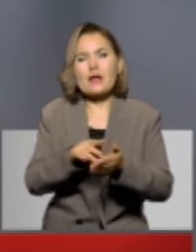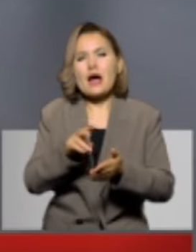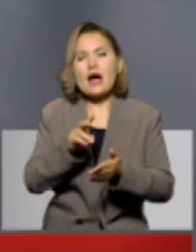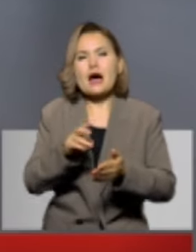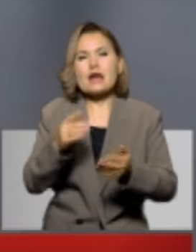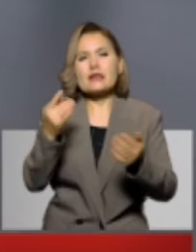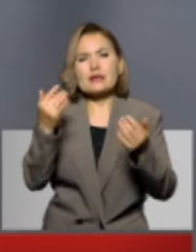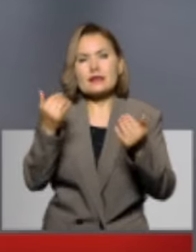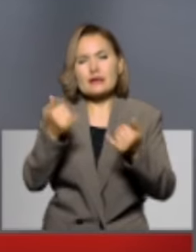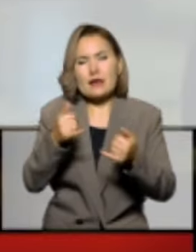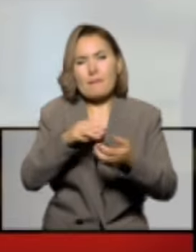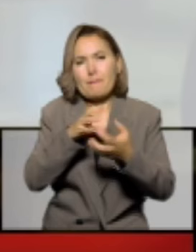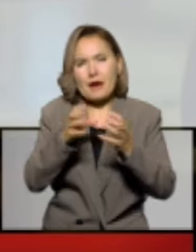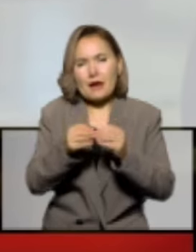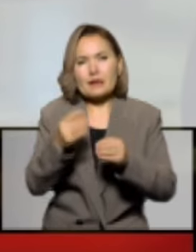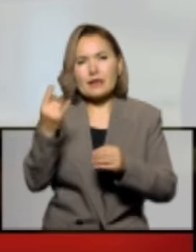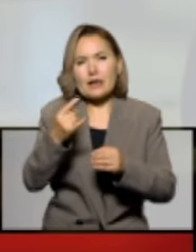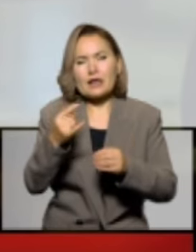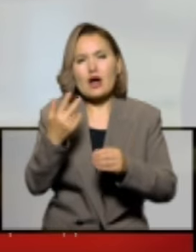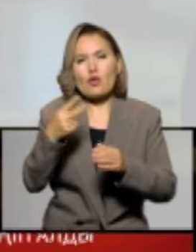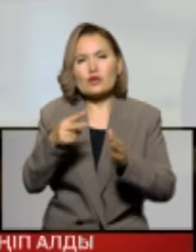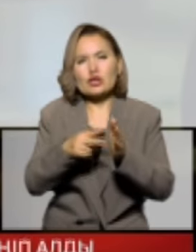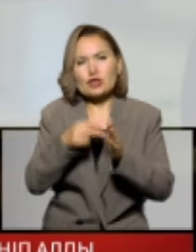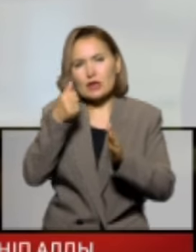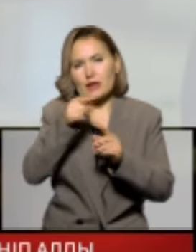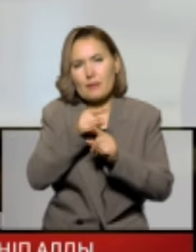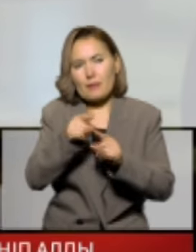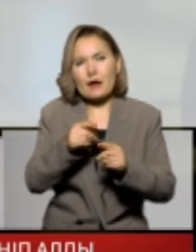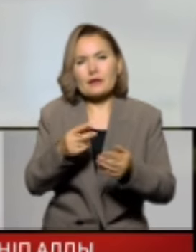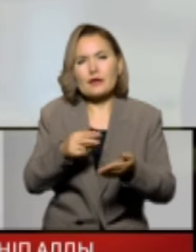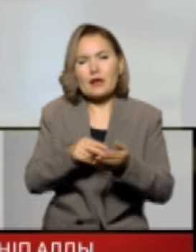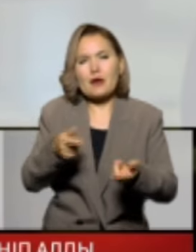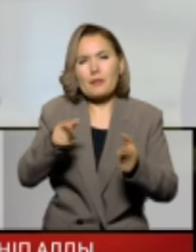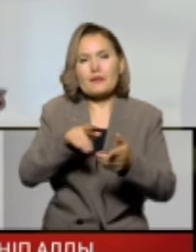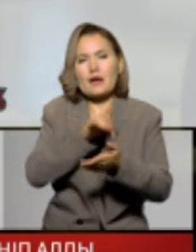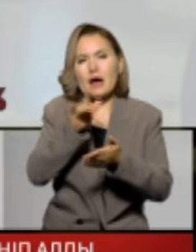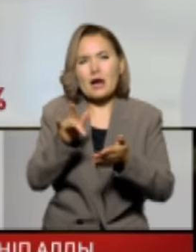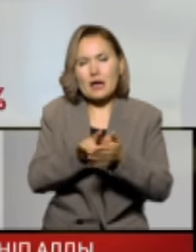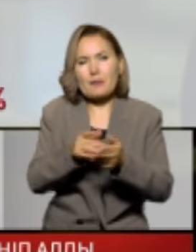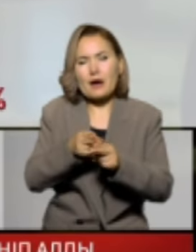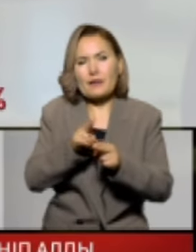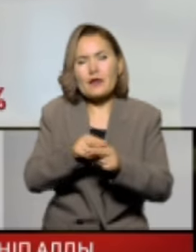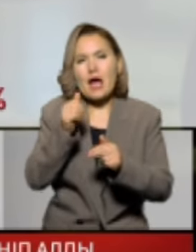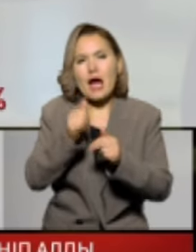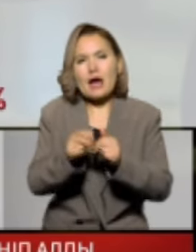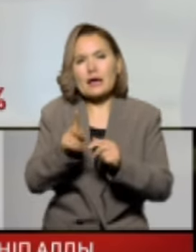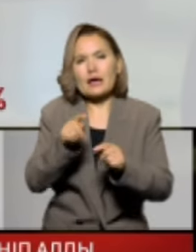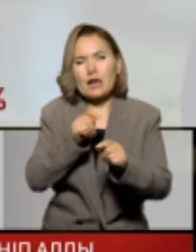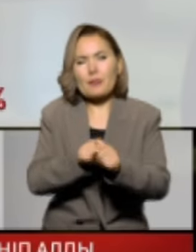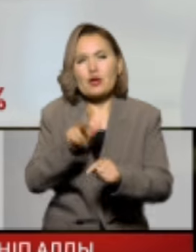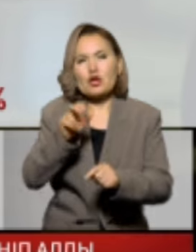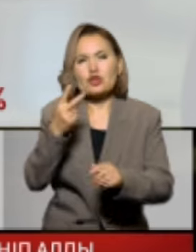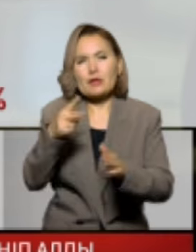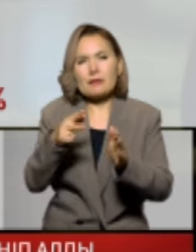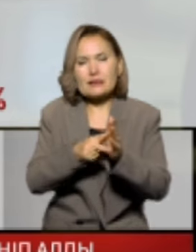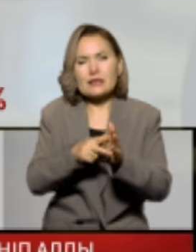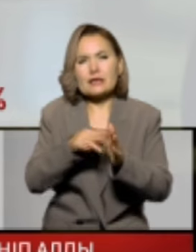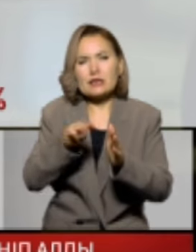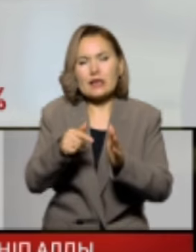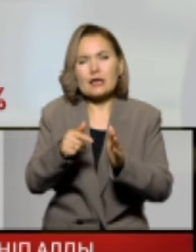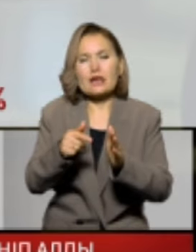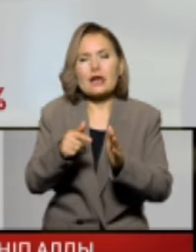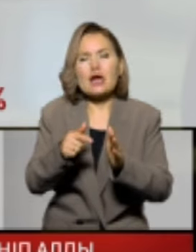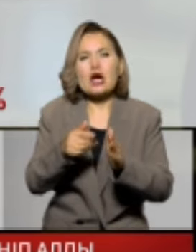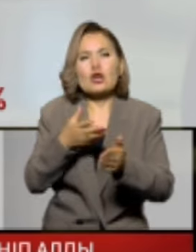құны бір жылда 37%-ға дейін өскен. Қала тұрғындары қазір әр шақырым үшін 328 теңге төлейді. Бұл Energy